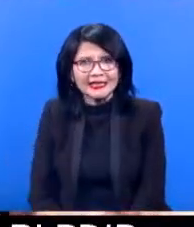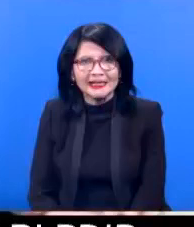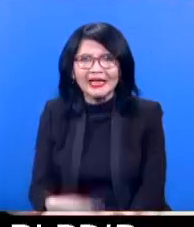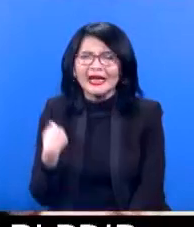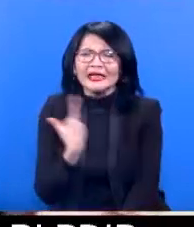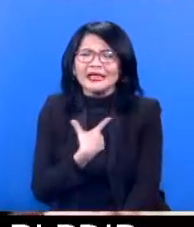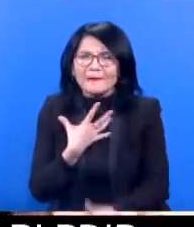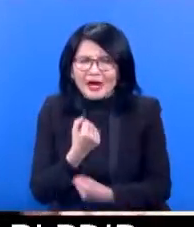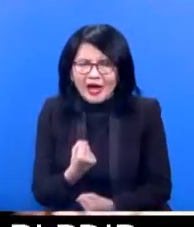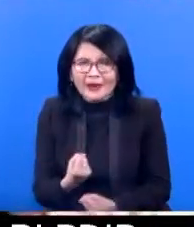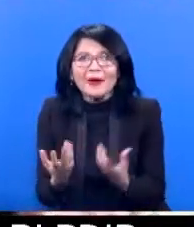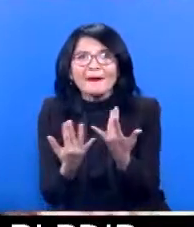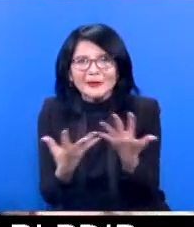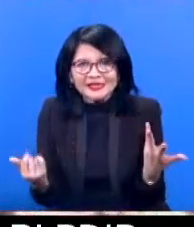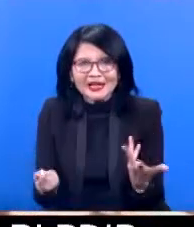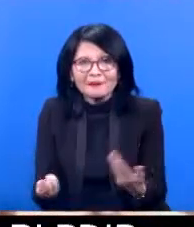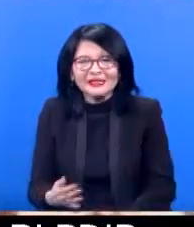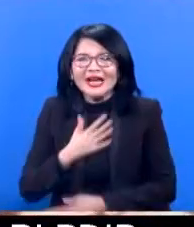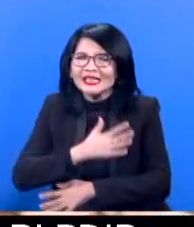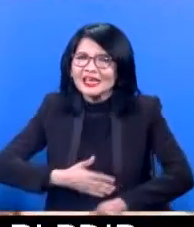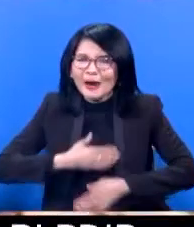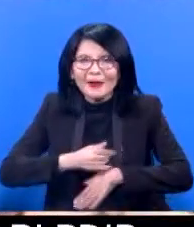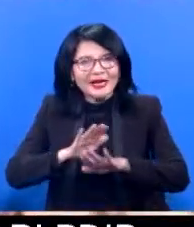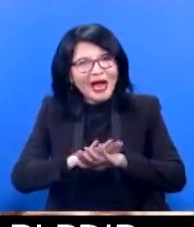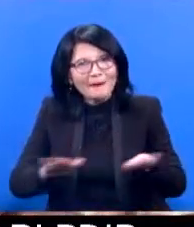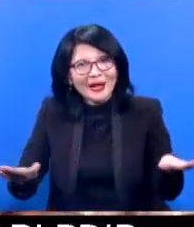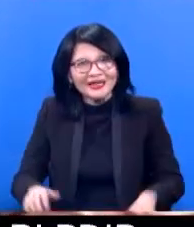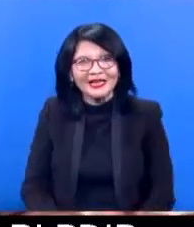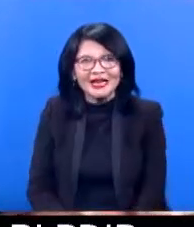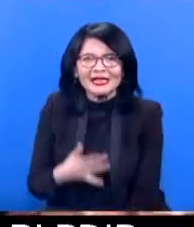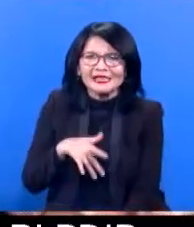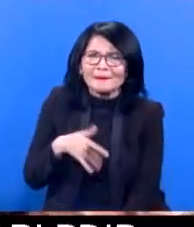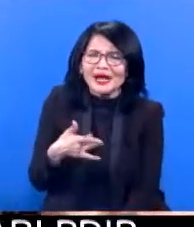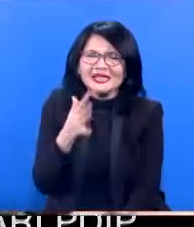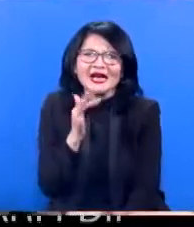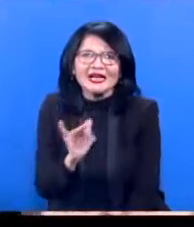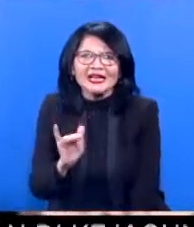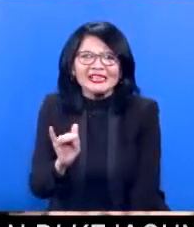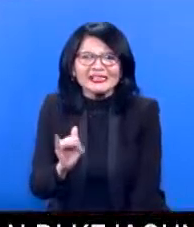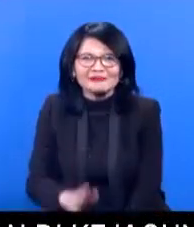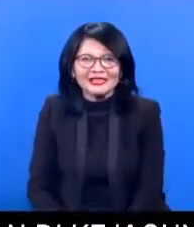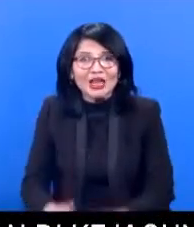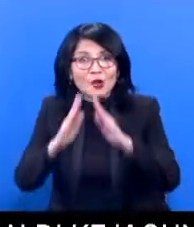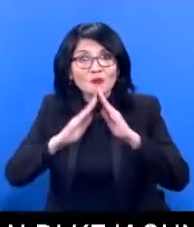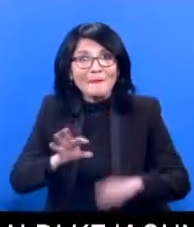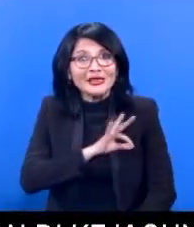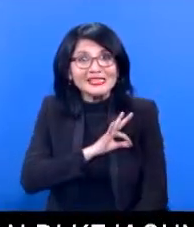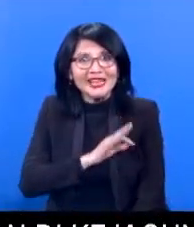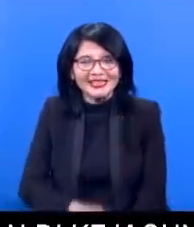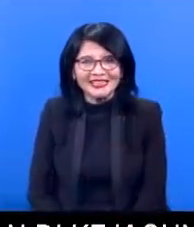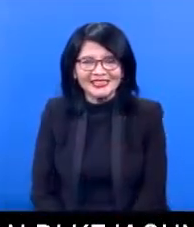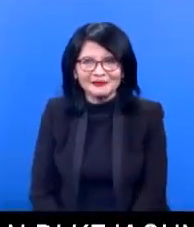berharap masyarakat itu nyaman aman dan merasa apa kayak disana begitu love